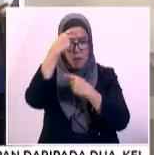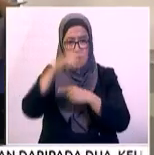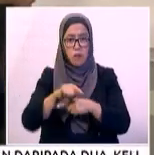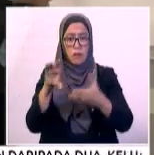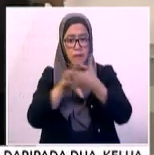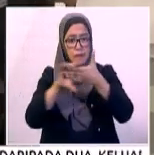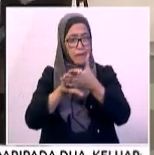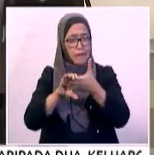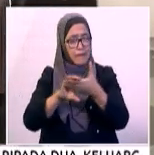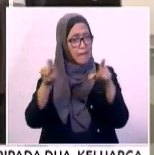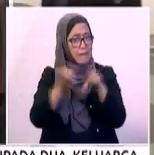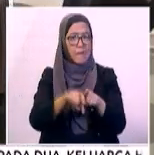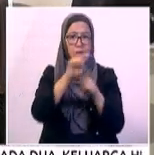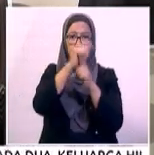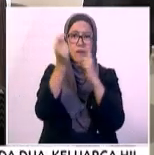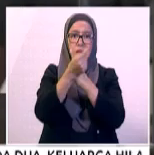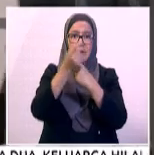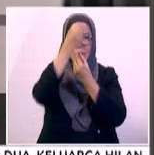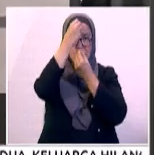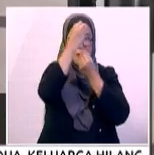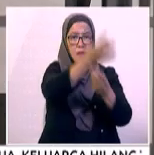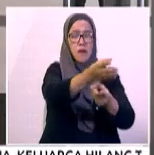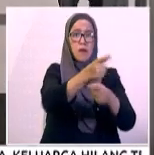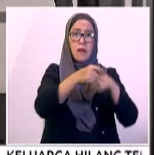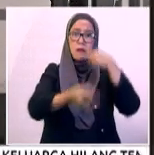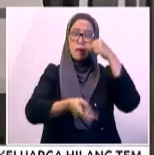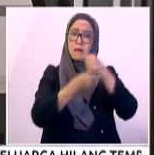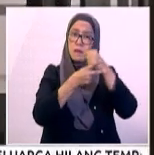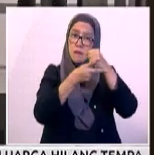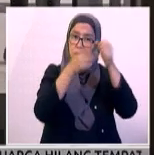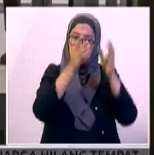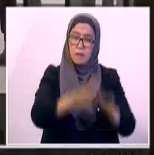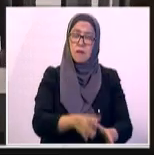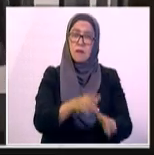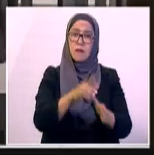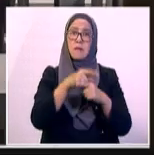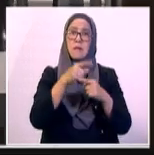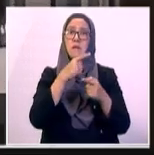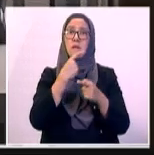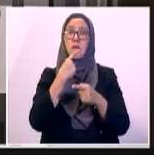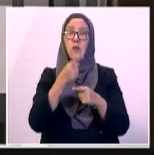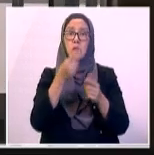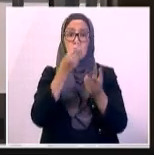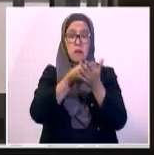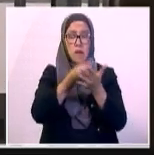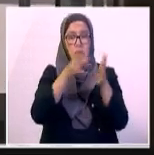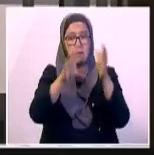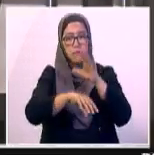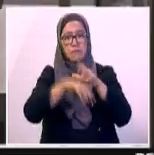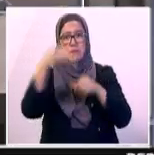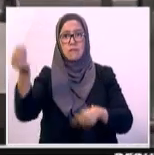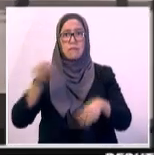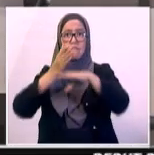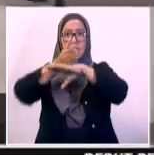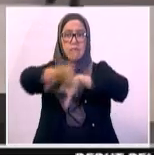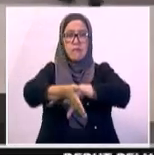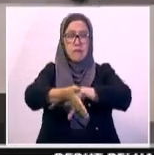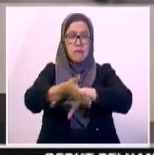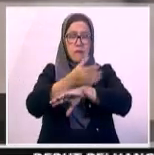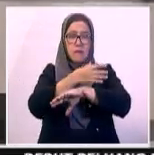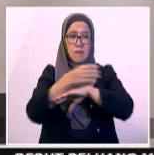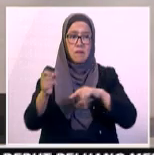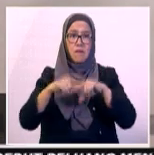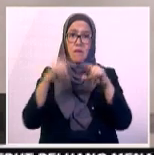dia memaklumkan kepada pendeposit tunai bahawa wang dalam akaun tersebut sudah dikeluarkan secara berlebihan. Terdahulu